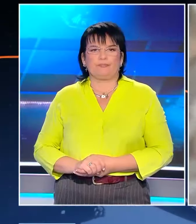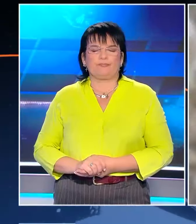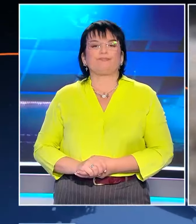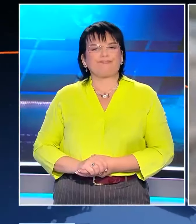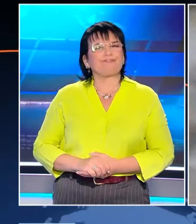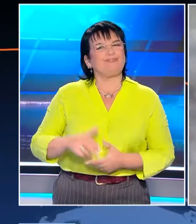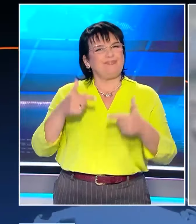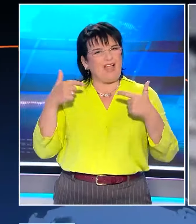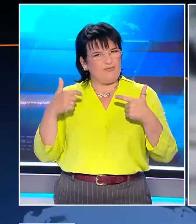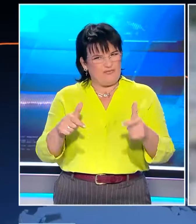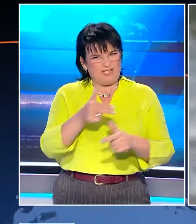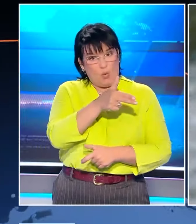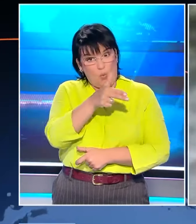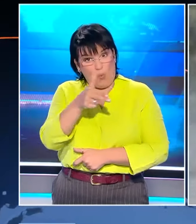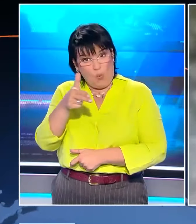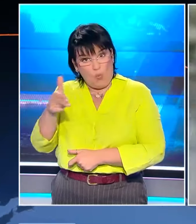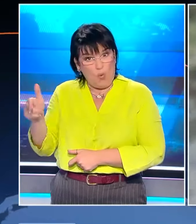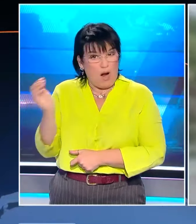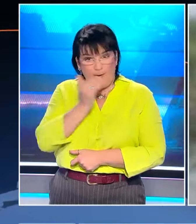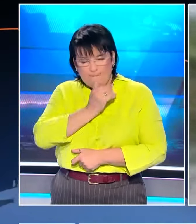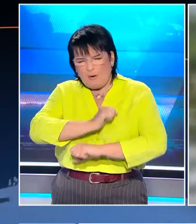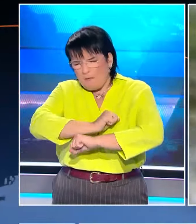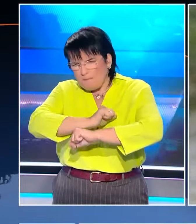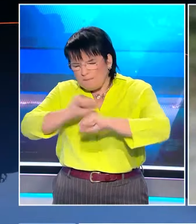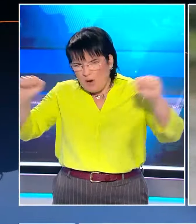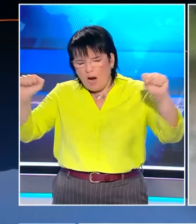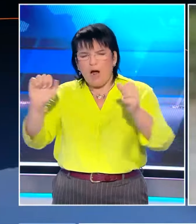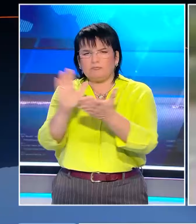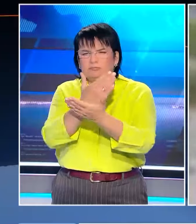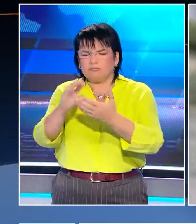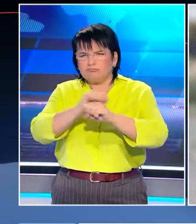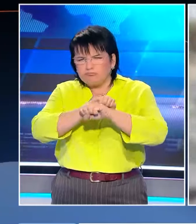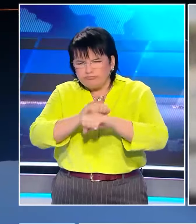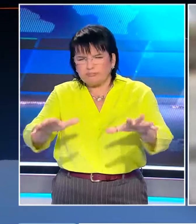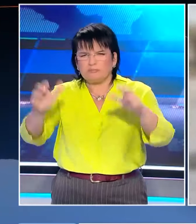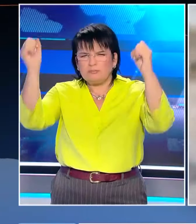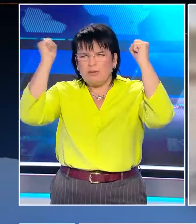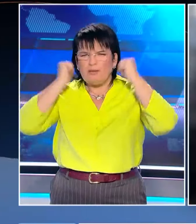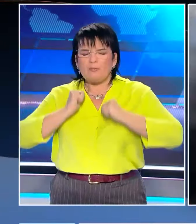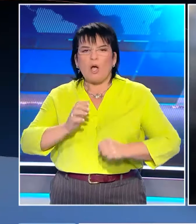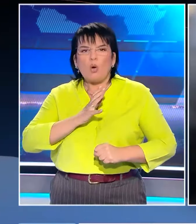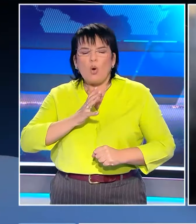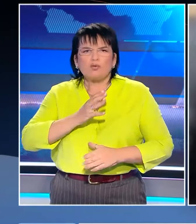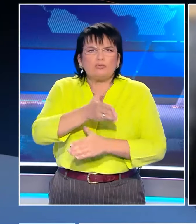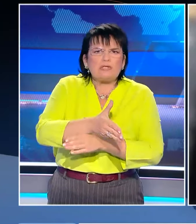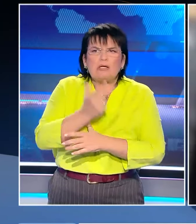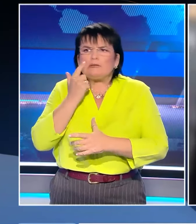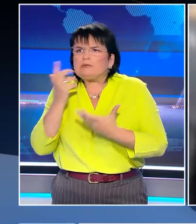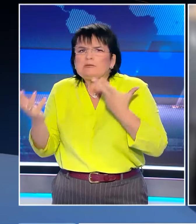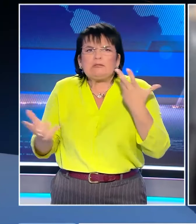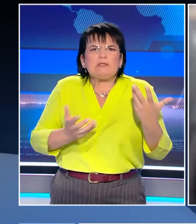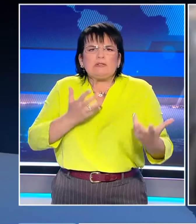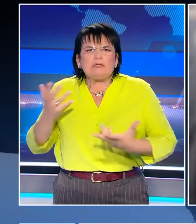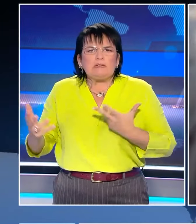Το βίντεο ντοκουμέντο από τα δευτερόλεπτα αμέσως μετά την έκρηξη σοκάρει. Σε αυτό φαίνονται οι ένοικοι της πολυκατοικίας να προσπαθούν να καταλάβουν τι έχει